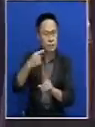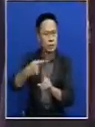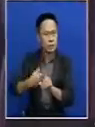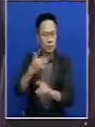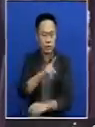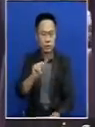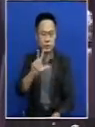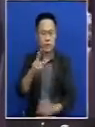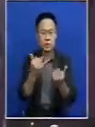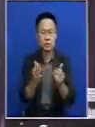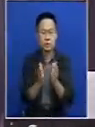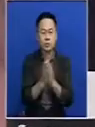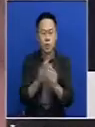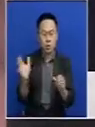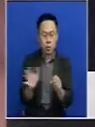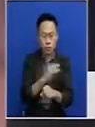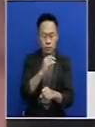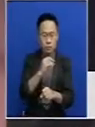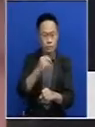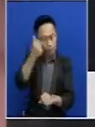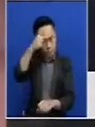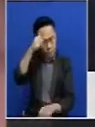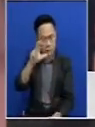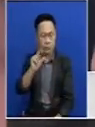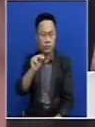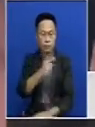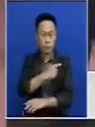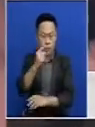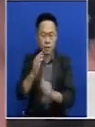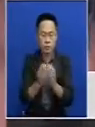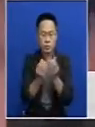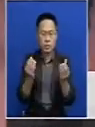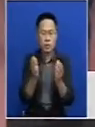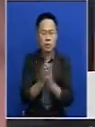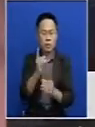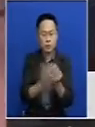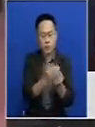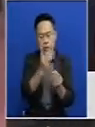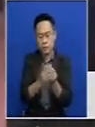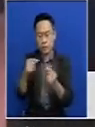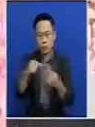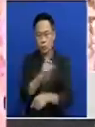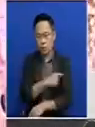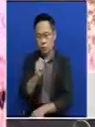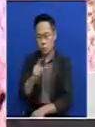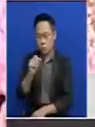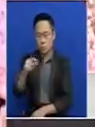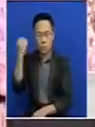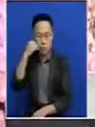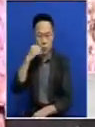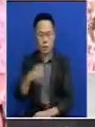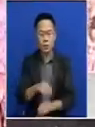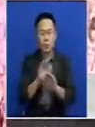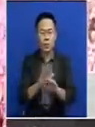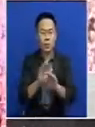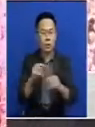ภาคมนี้ค่ะจะมีการสวดครบรอบ30วันรวมถึงจะมีการสวดอภิธรรมศพประจำสัปดาห์ในทุกวันศุกร์หลังจากนั้นก็จะตั้